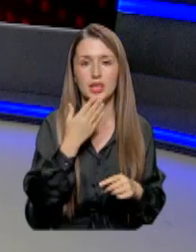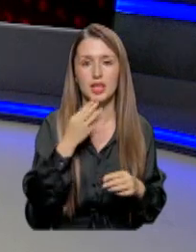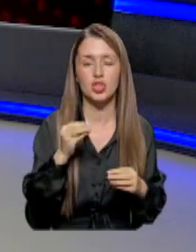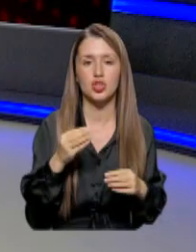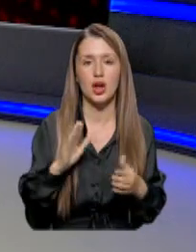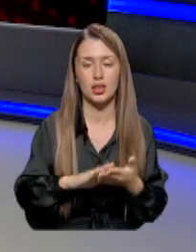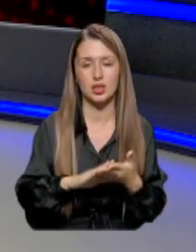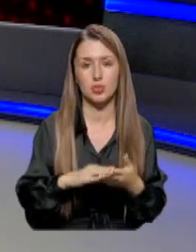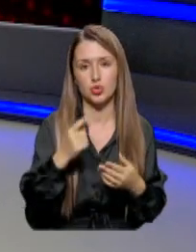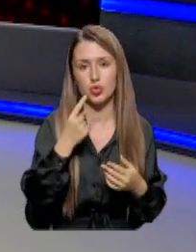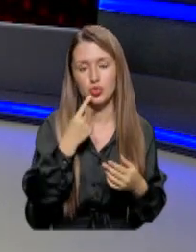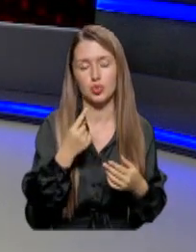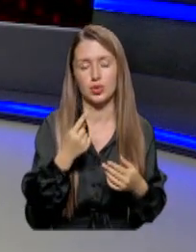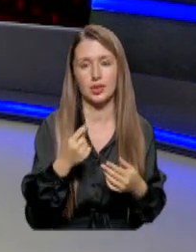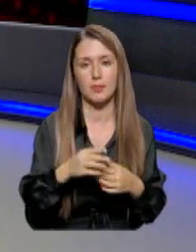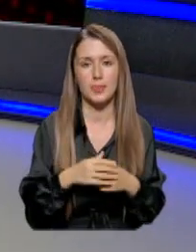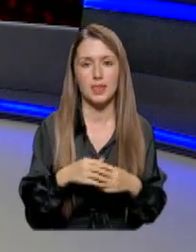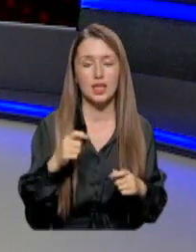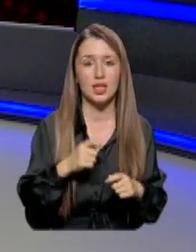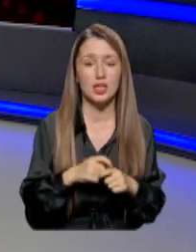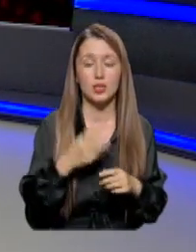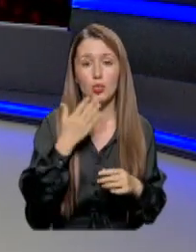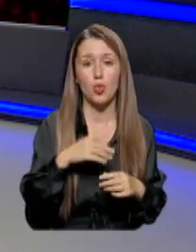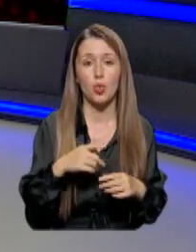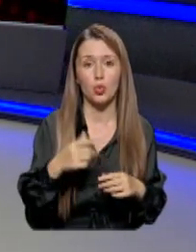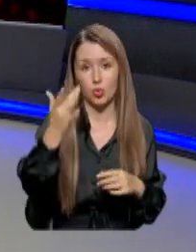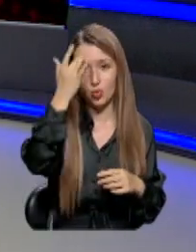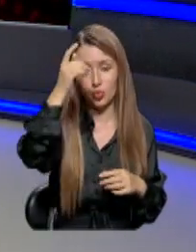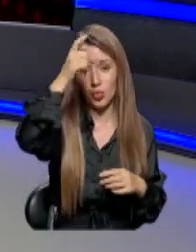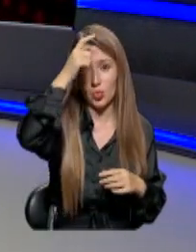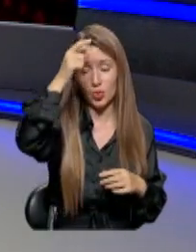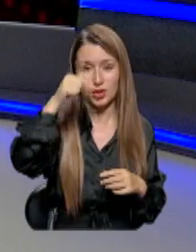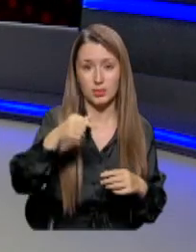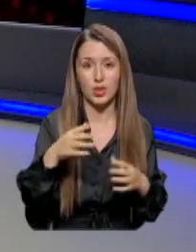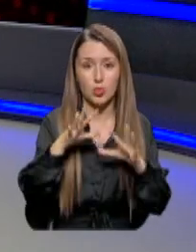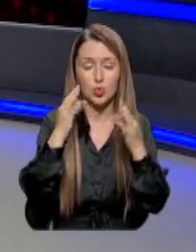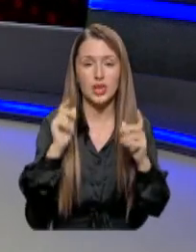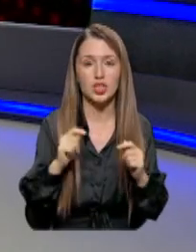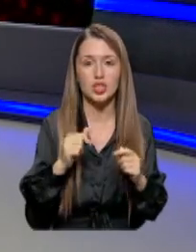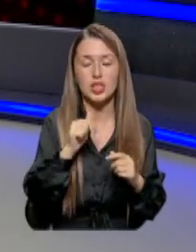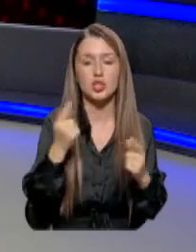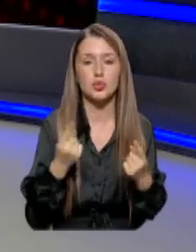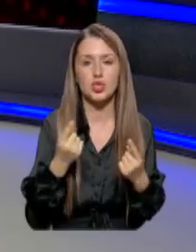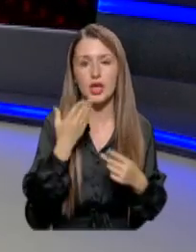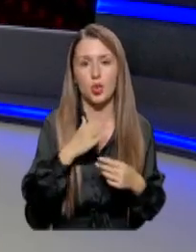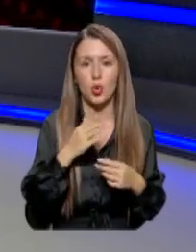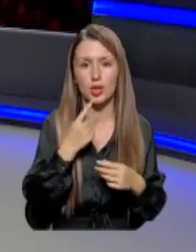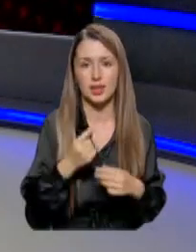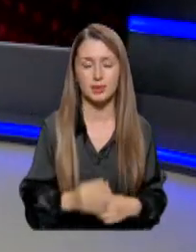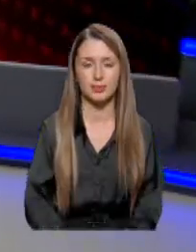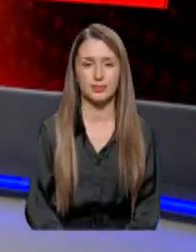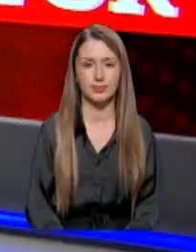arkadaşımız şöyle dert yandı. İşim gücüm yok, ülkede beni mutlu edecek hiçbir şey yok